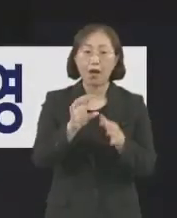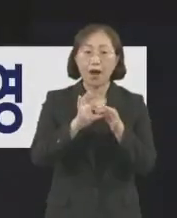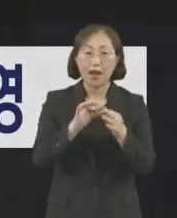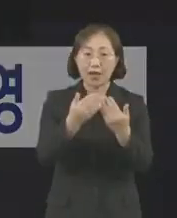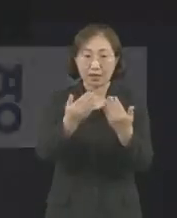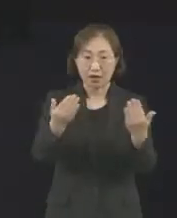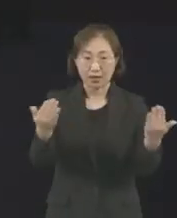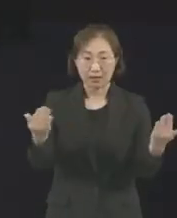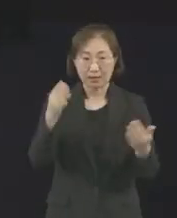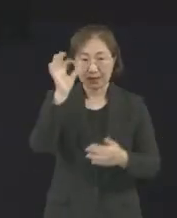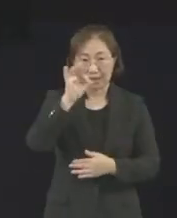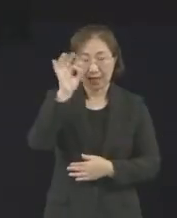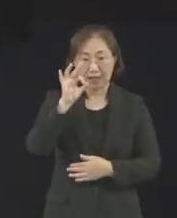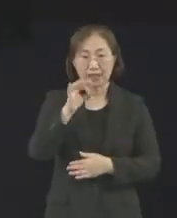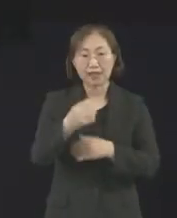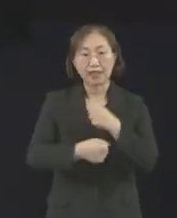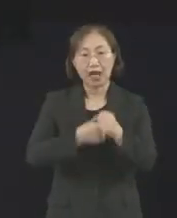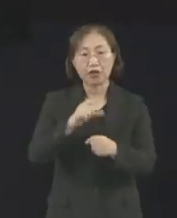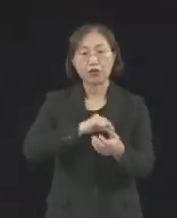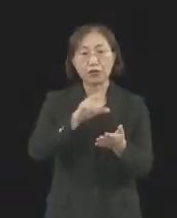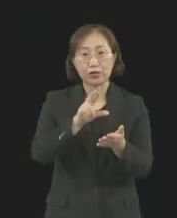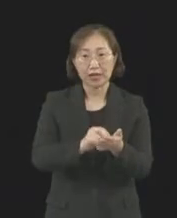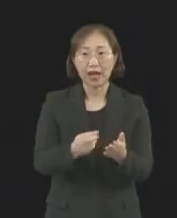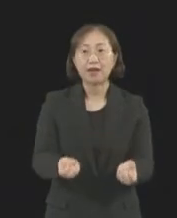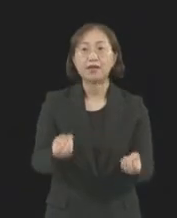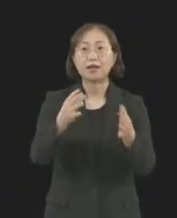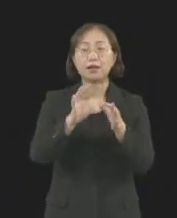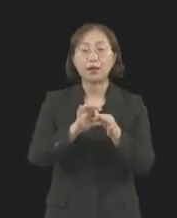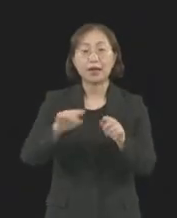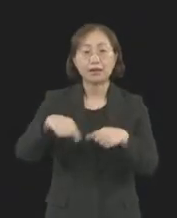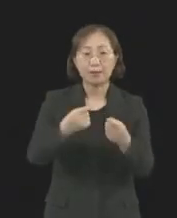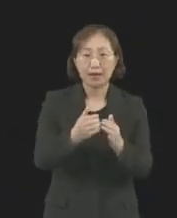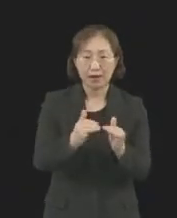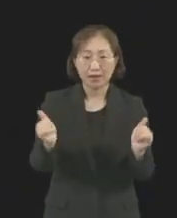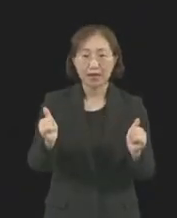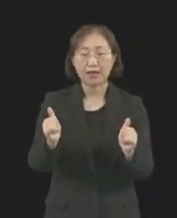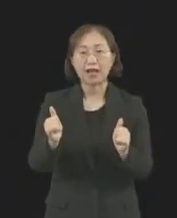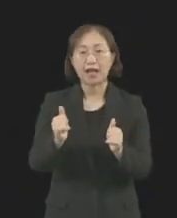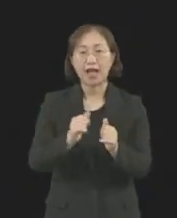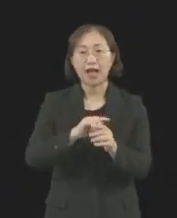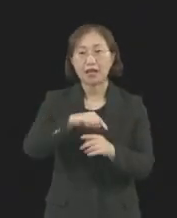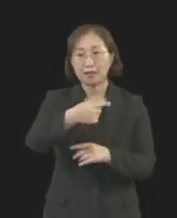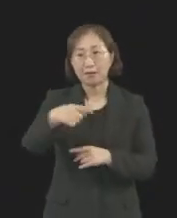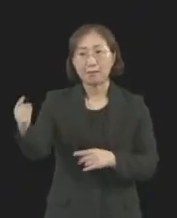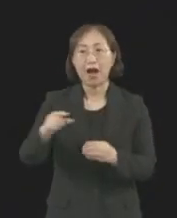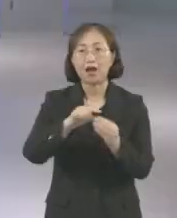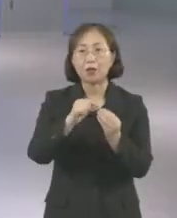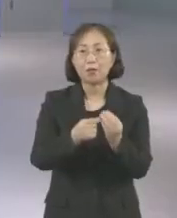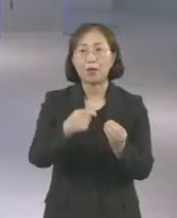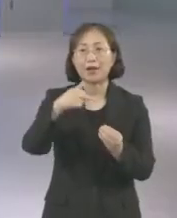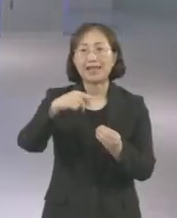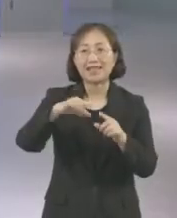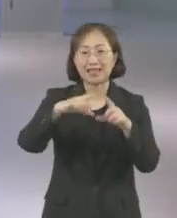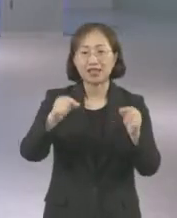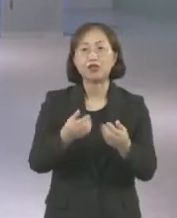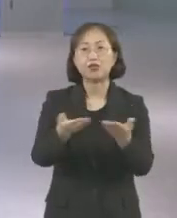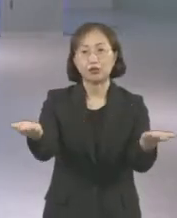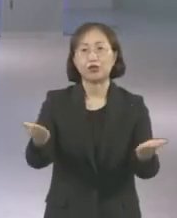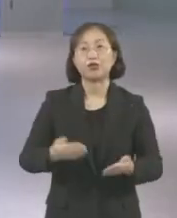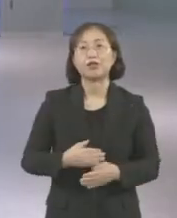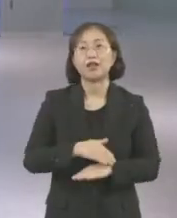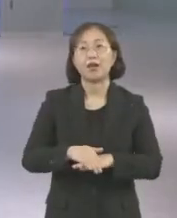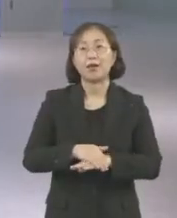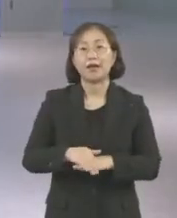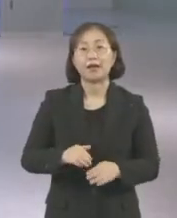전시물을 찾아보는 자유주제 관람 행사를 통해 참가자들에게 선착순으로 송편 키트를 제공할 예정입니다